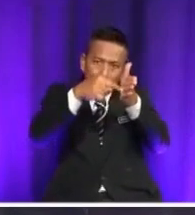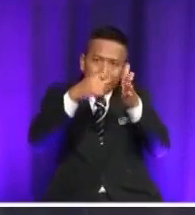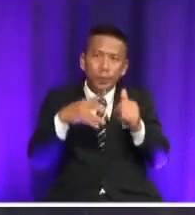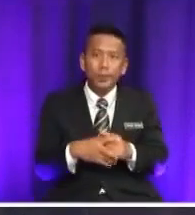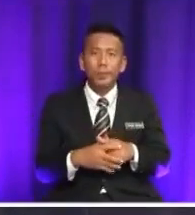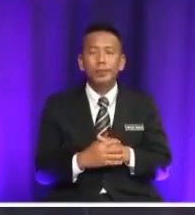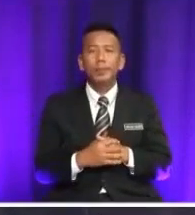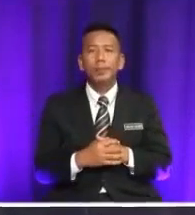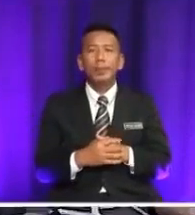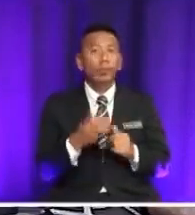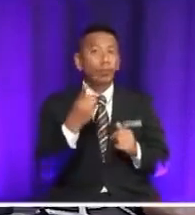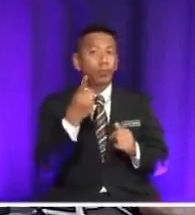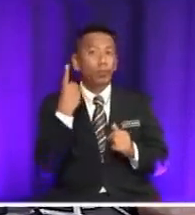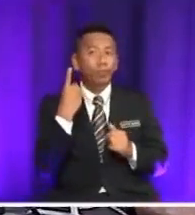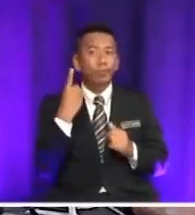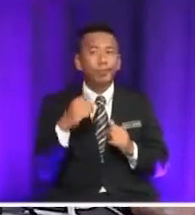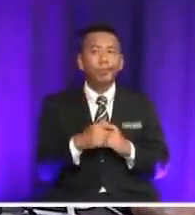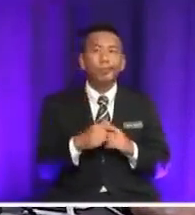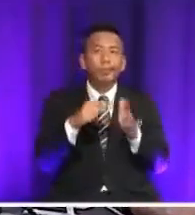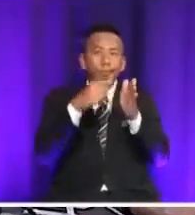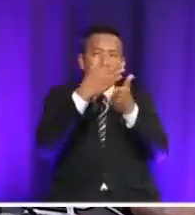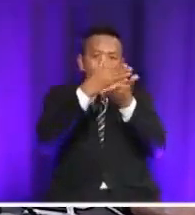kita Tandai dulu ke sini